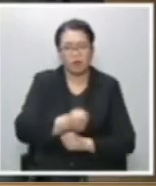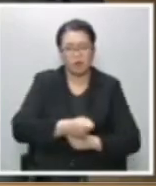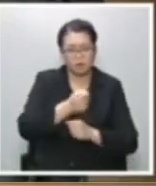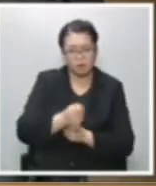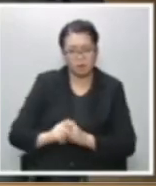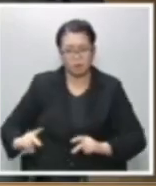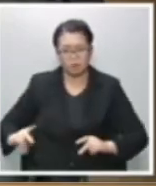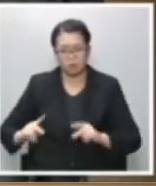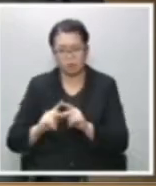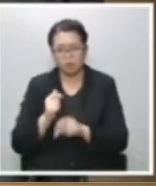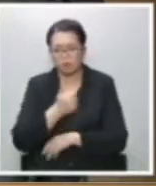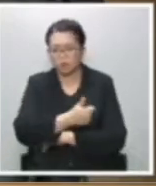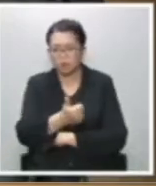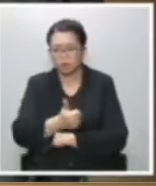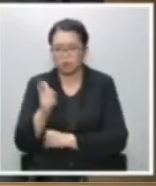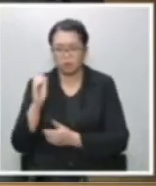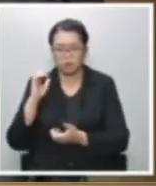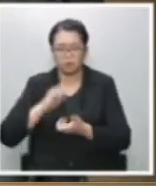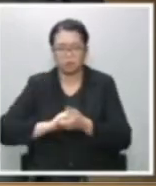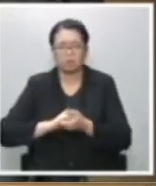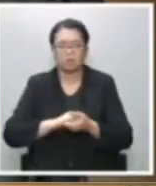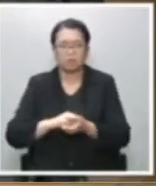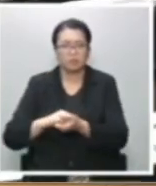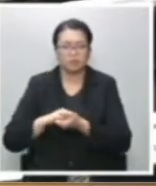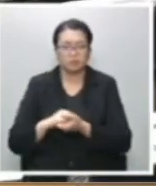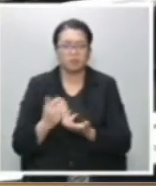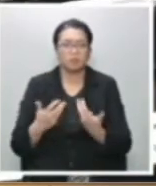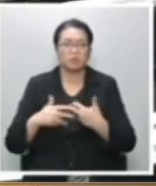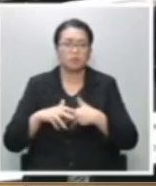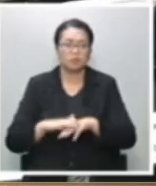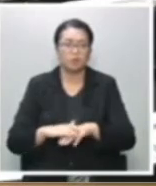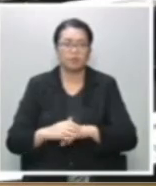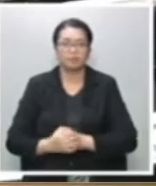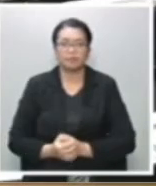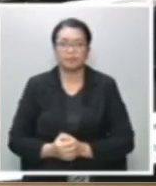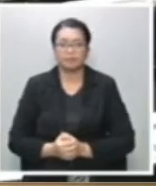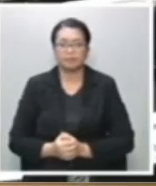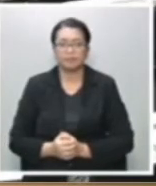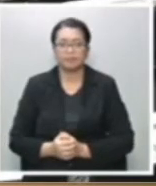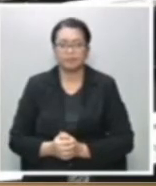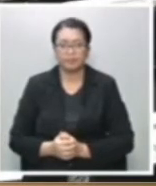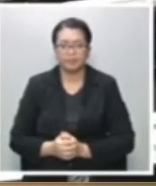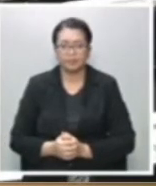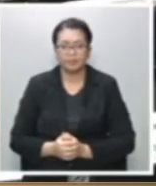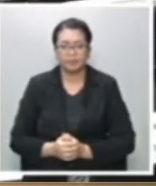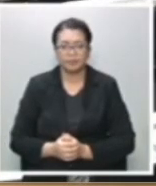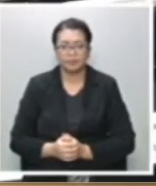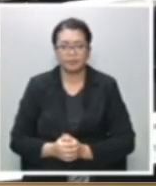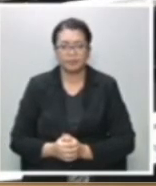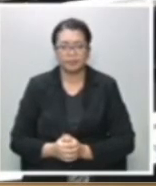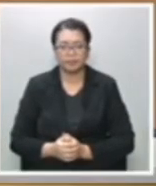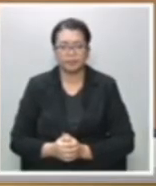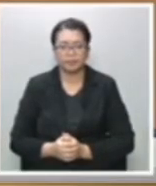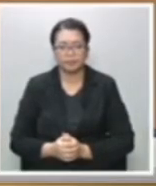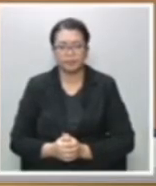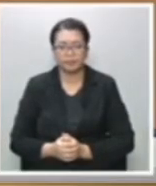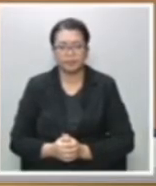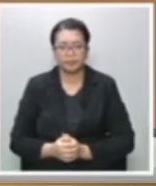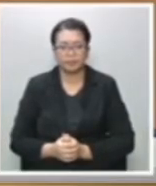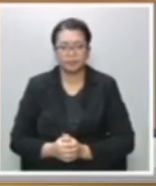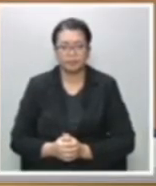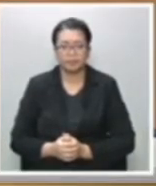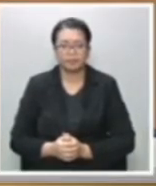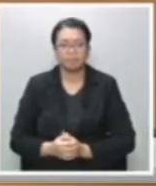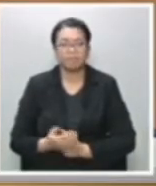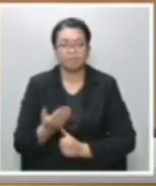ช่วยกันนะครับผมก็มีเรื่องเรียนตรงนี้ครับ ครับก็ท่านยุทธพงศ์ก็สร้างมาต